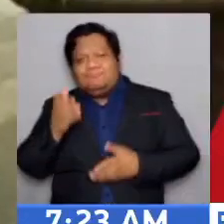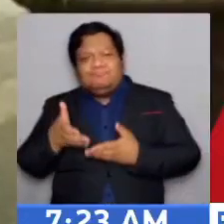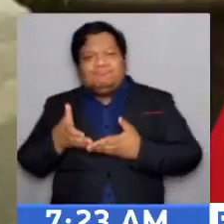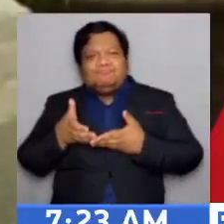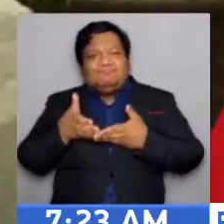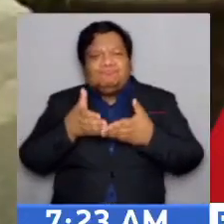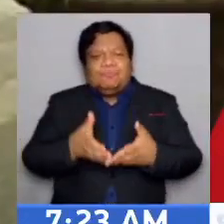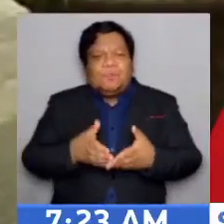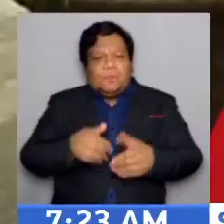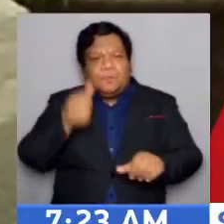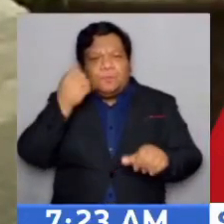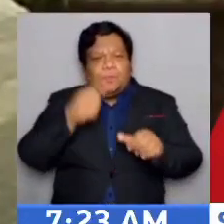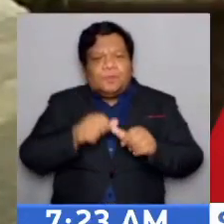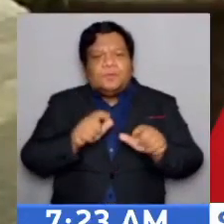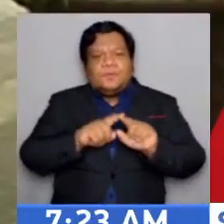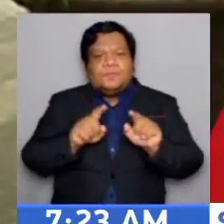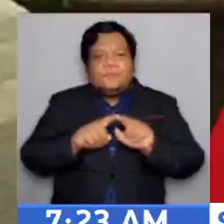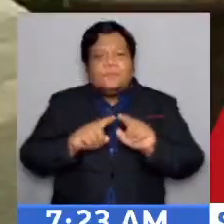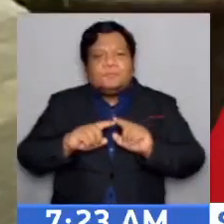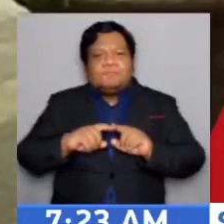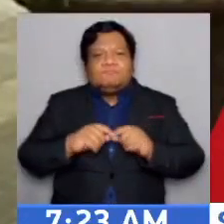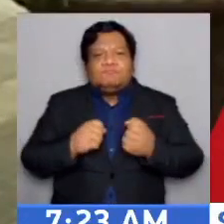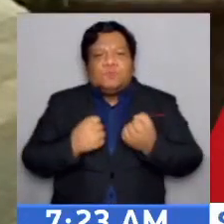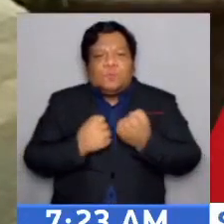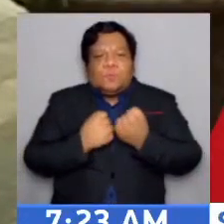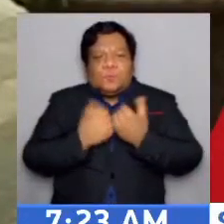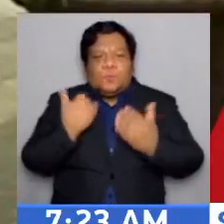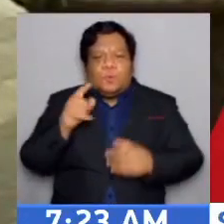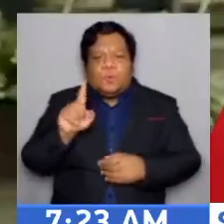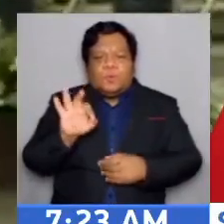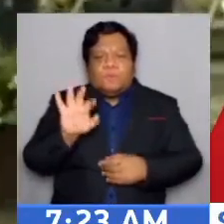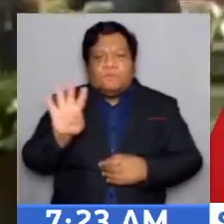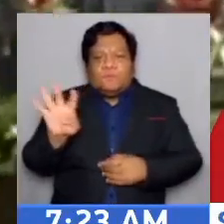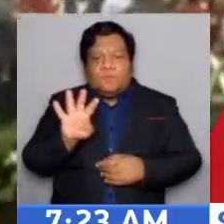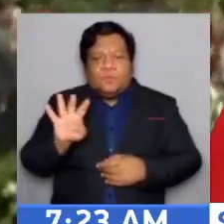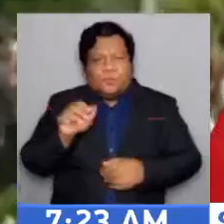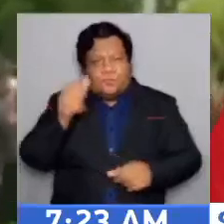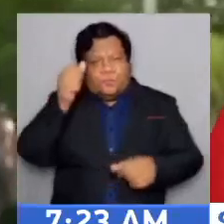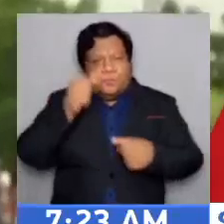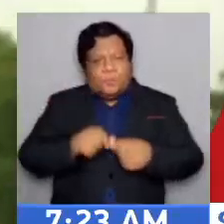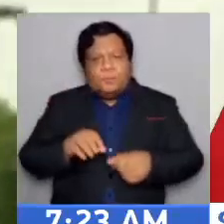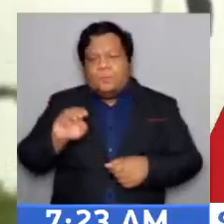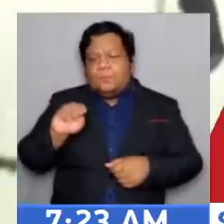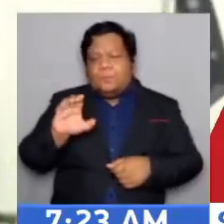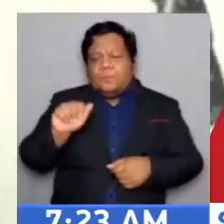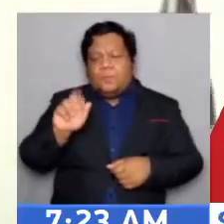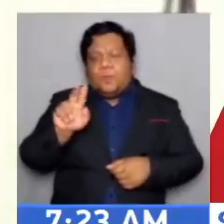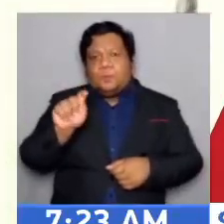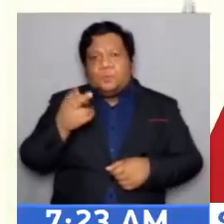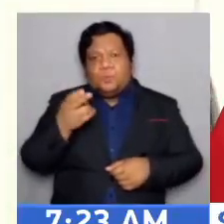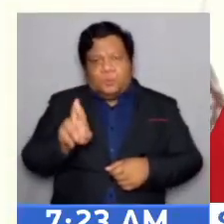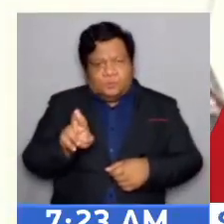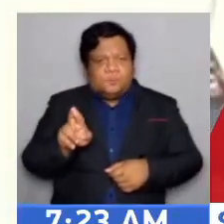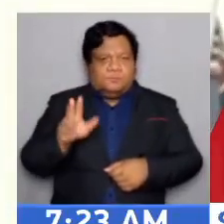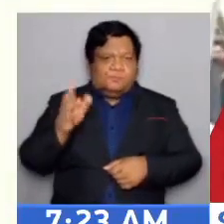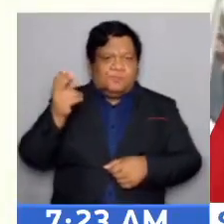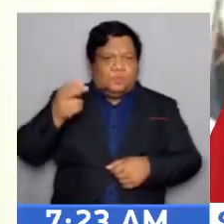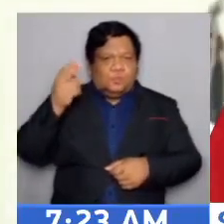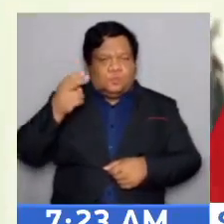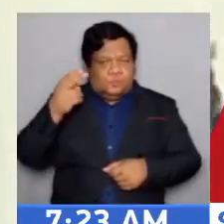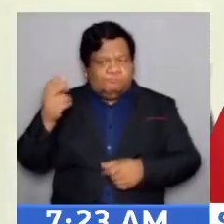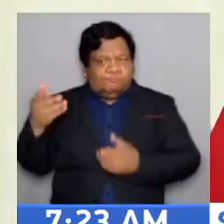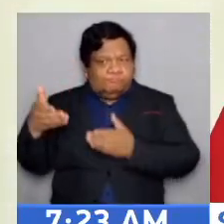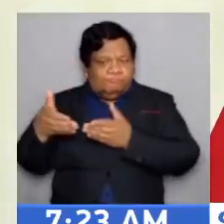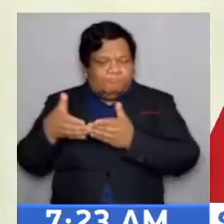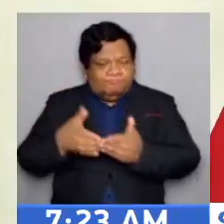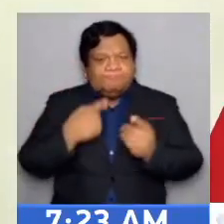Allied Forces noong 1944 sa pangunguna ni General Douglas MacArthur na naging susi para makamit ng Pilipinas ang kalayaan mula